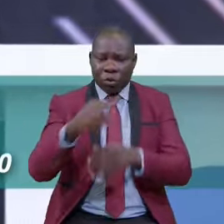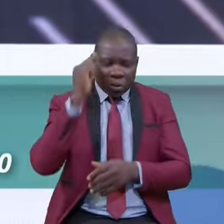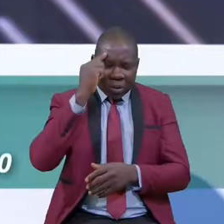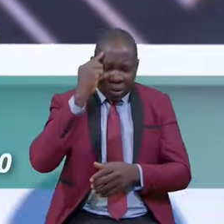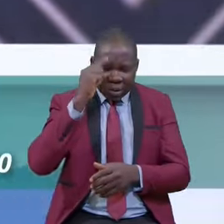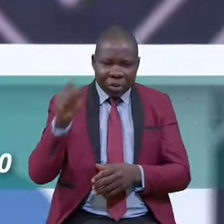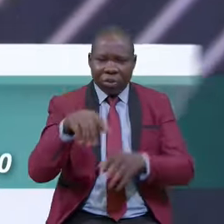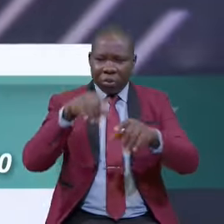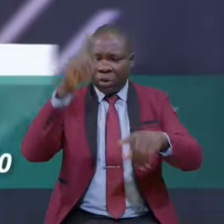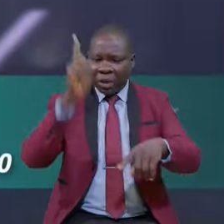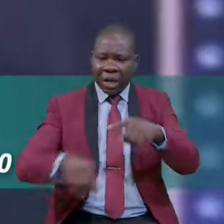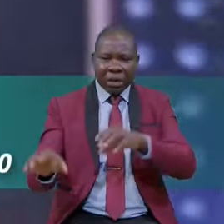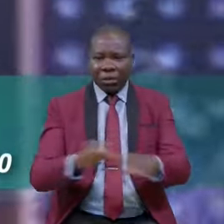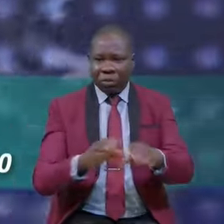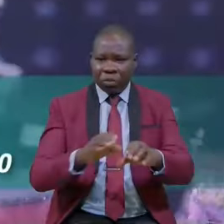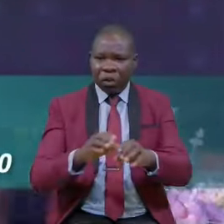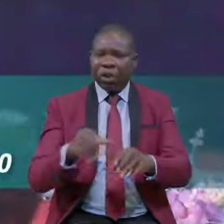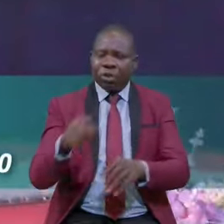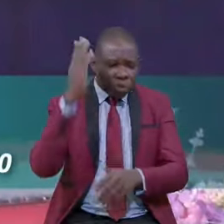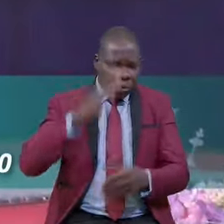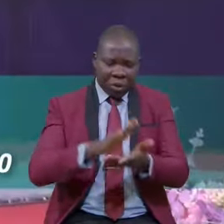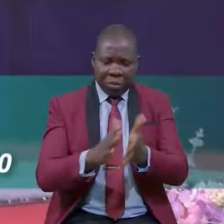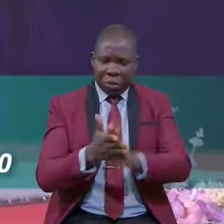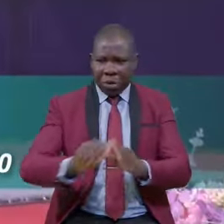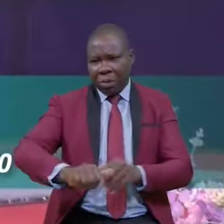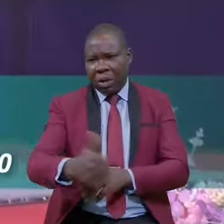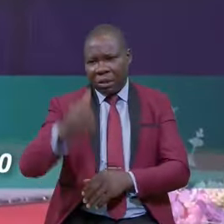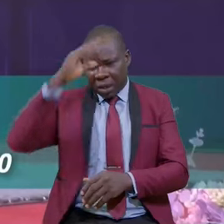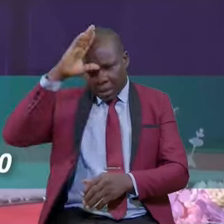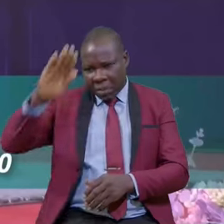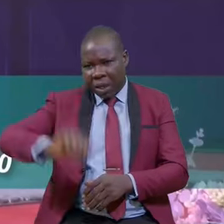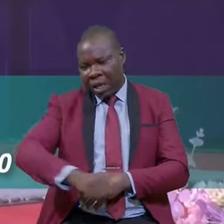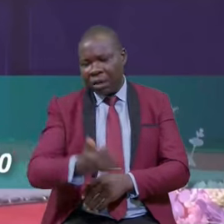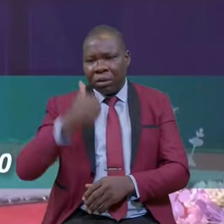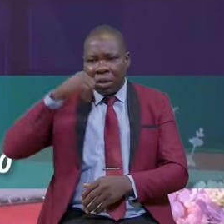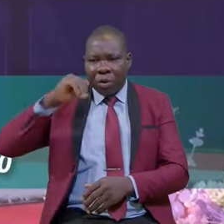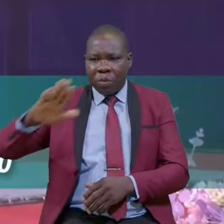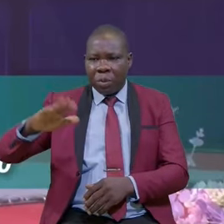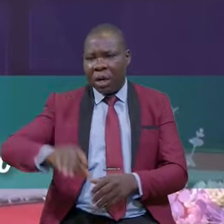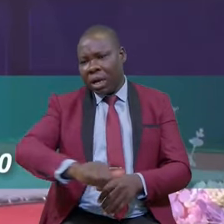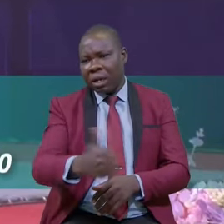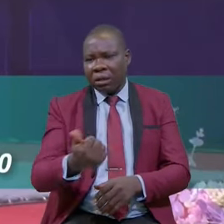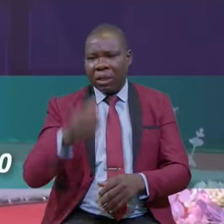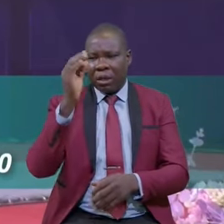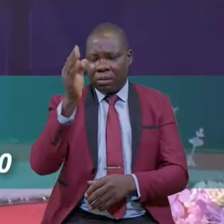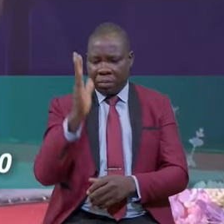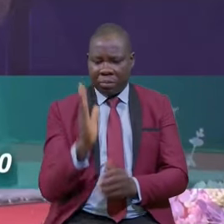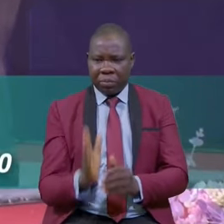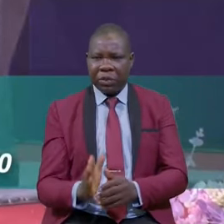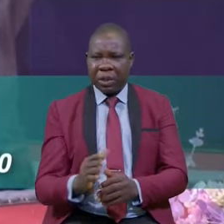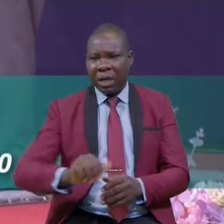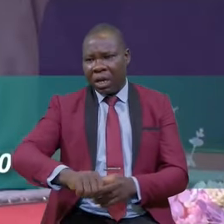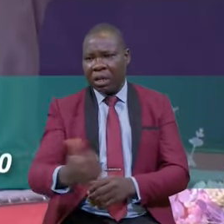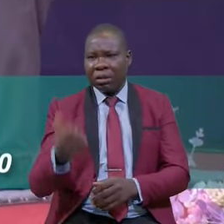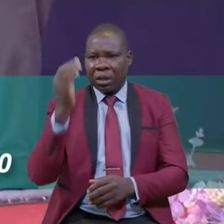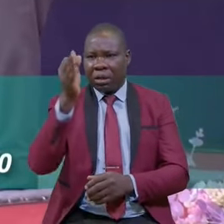atteindre. Tu peux devenir un autre homme, une autre femme, un autre prophète, un autre prédicateur, un